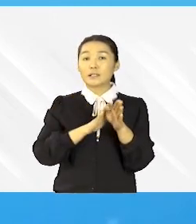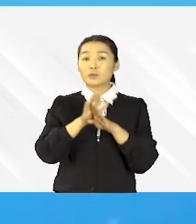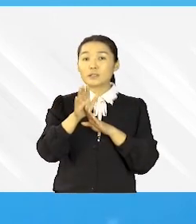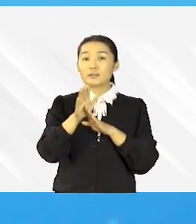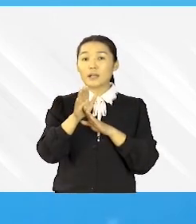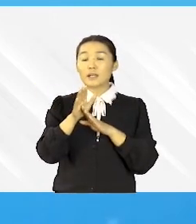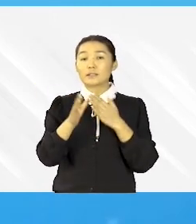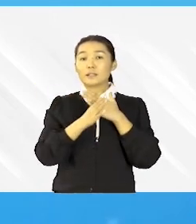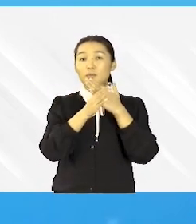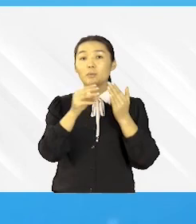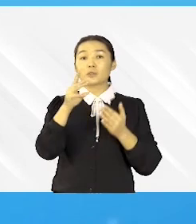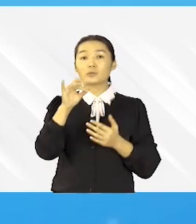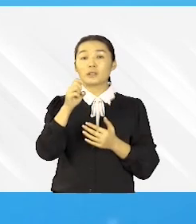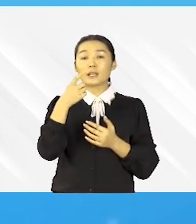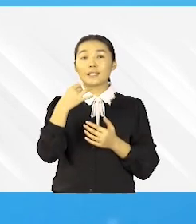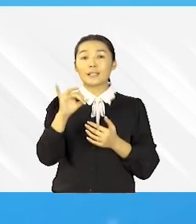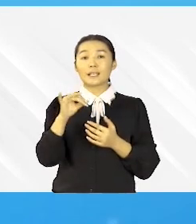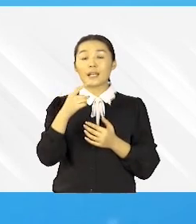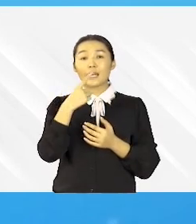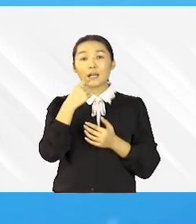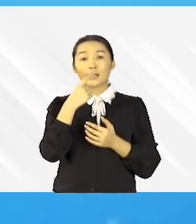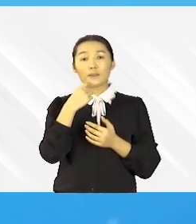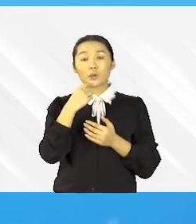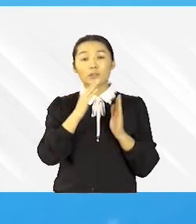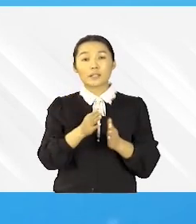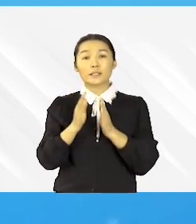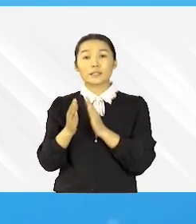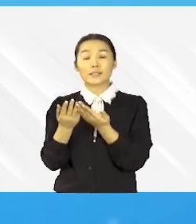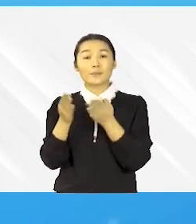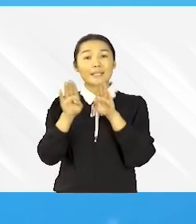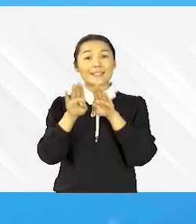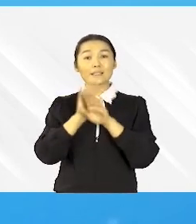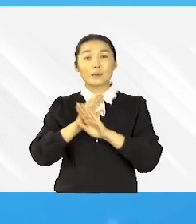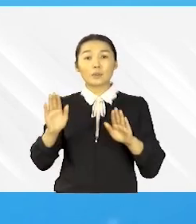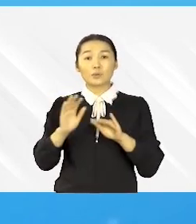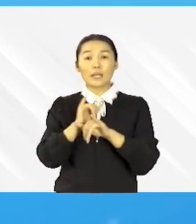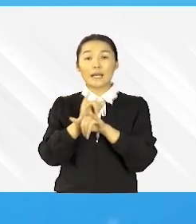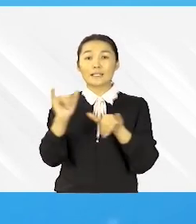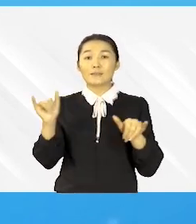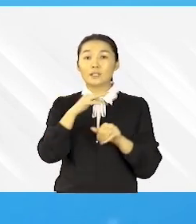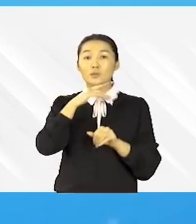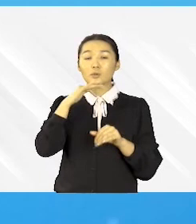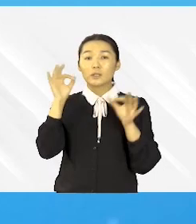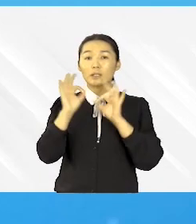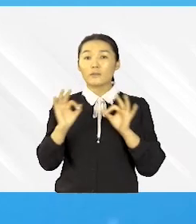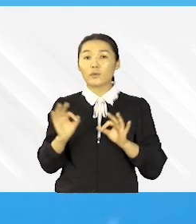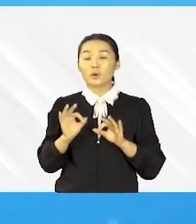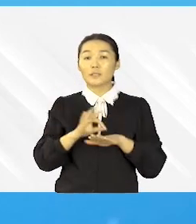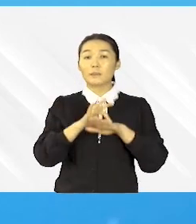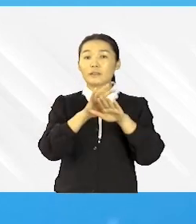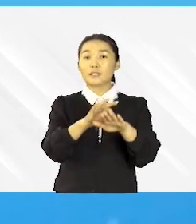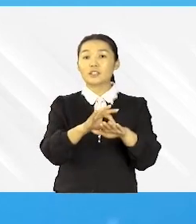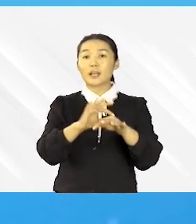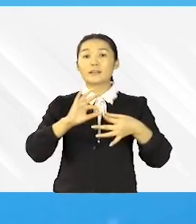помощью трахей. Кровеносная система не замкнута. Развитие у многих форм сопровождается сложным